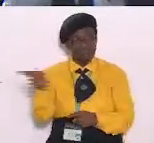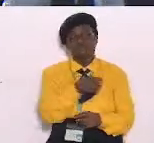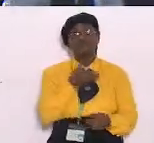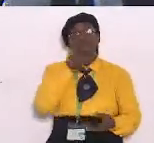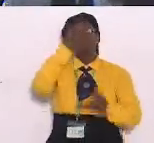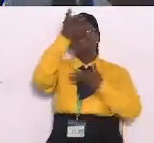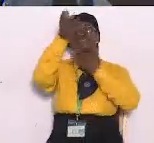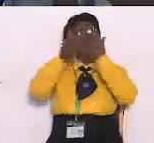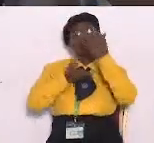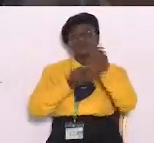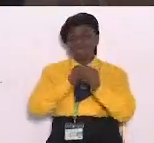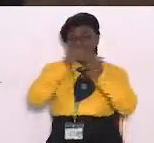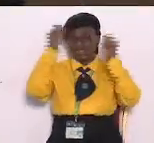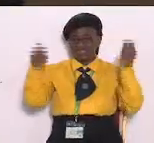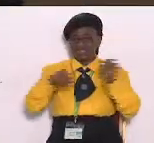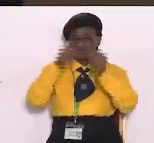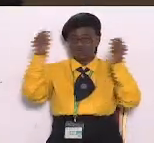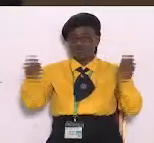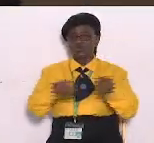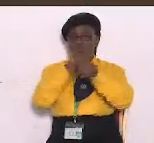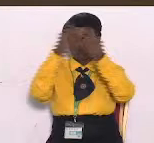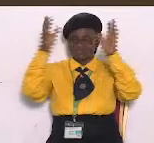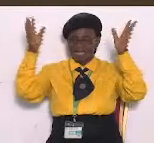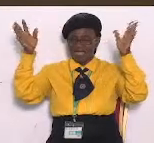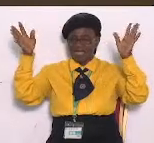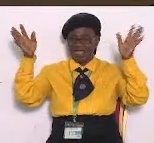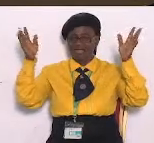t'écoute crie all crier alléluia